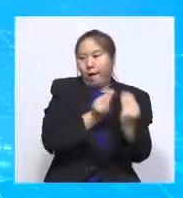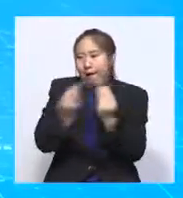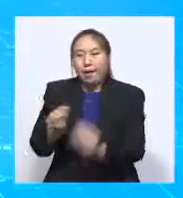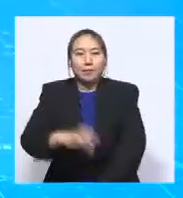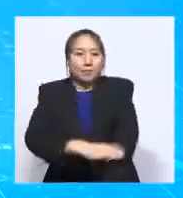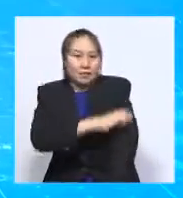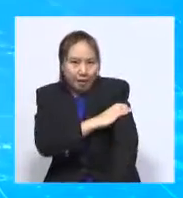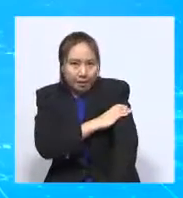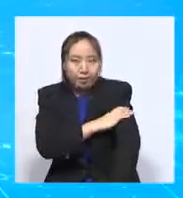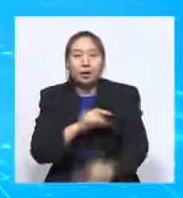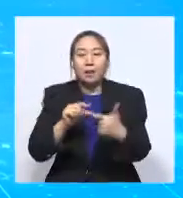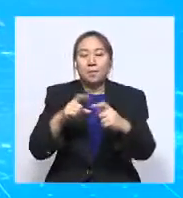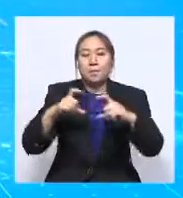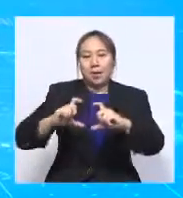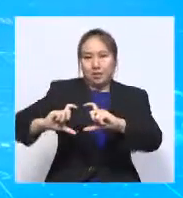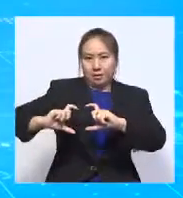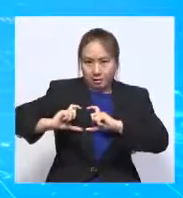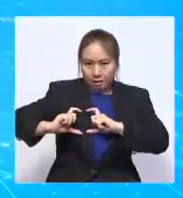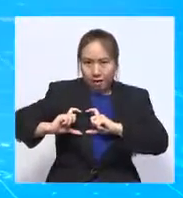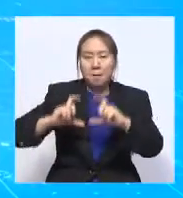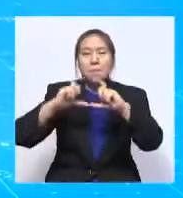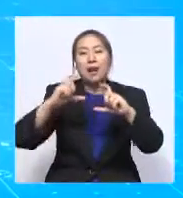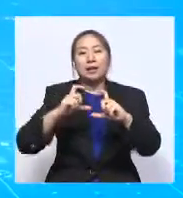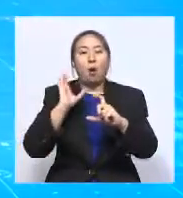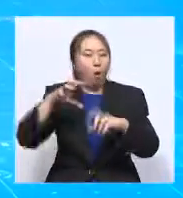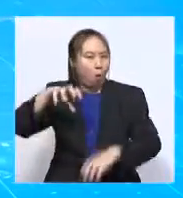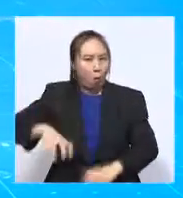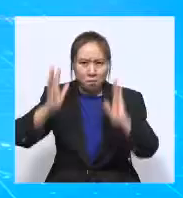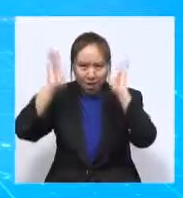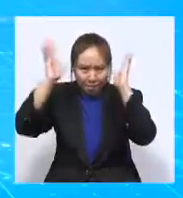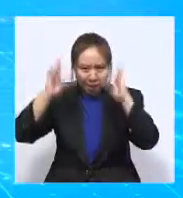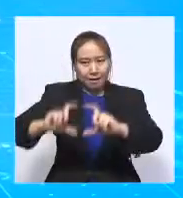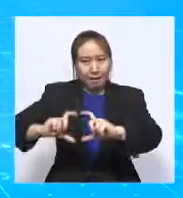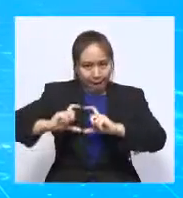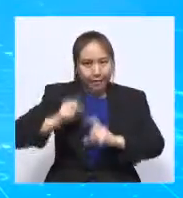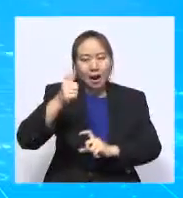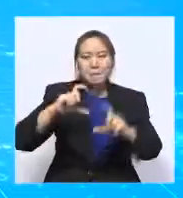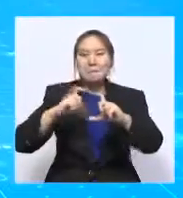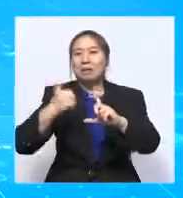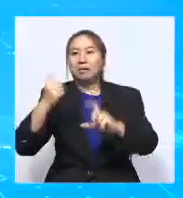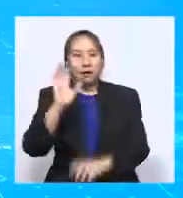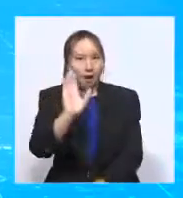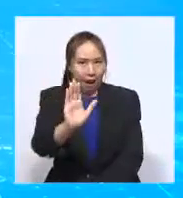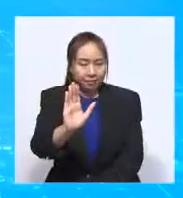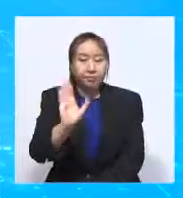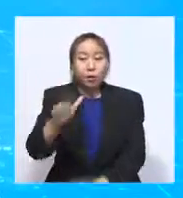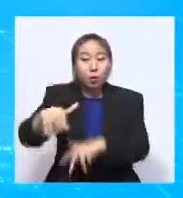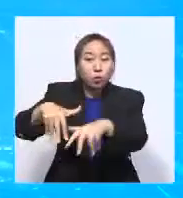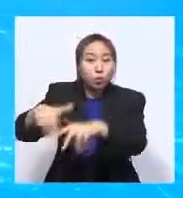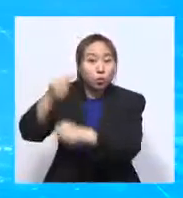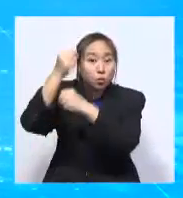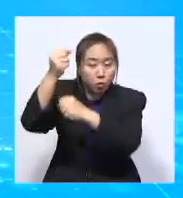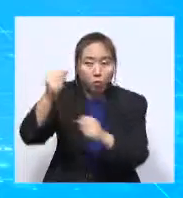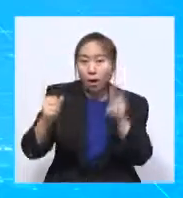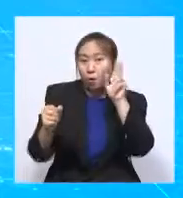สื่อที่ออกโดยกรมประชาสัมพันธ์ไม่อนุญาตบัตรอื่นใดๆทั้งสิ้นนะครับและห้ามสื่อมวลชนรวมอยู่ปะปนกับผู้ชุมนุมโดยเด็ดข